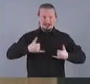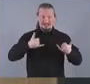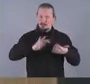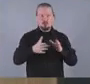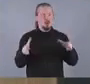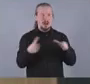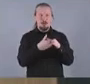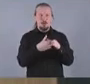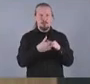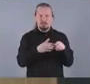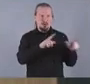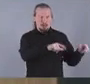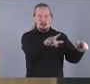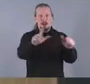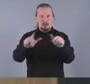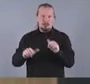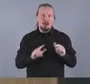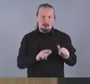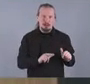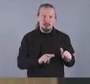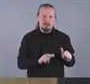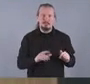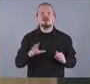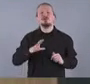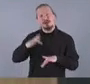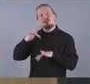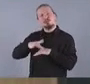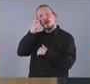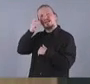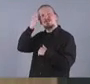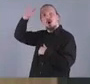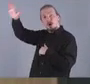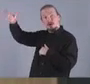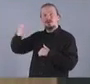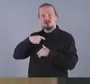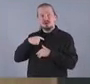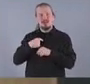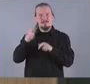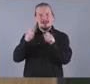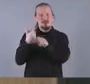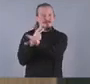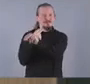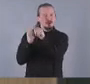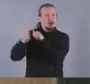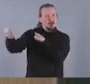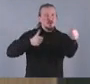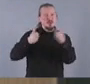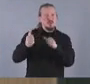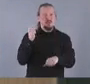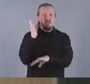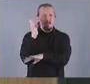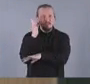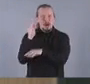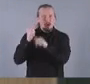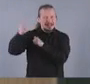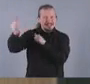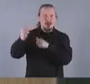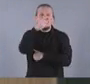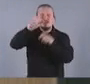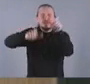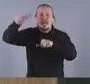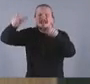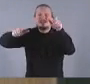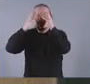sont réunis. Et pour avoir d'autres expériences où vous êtes à plus de 200 visioconférences, je me permets de vous rappeler que c'est quand même un petit peu